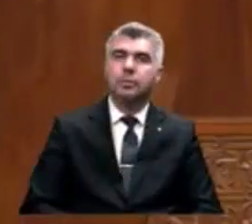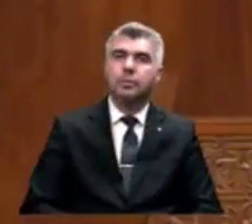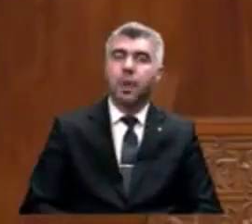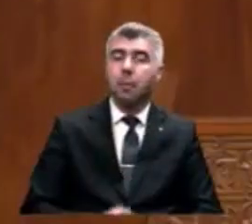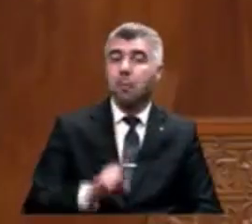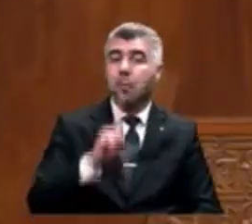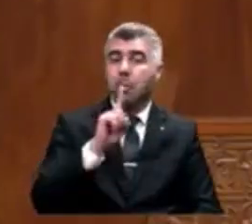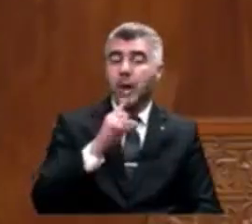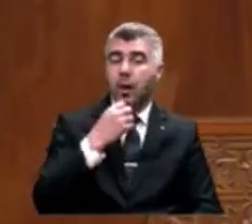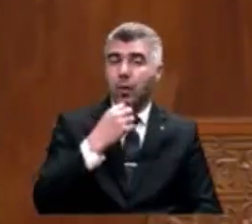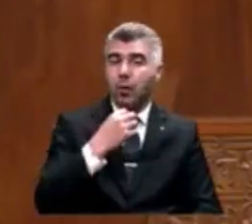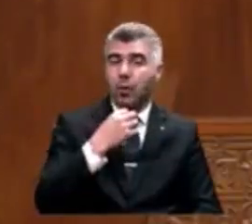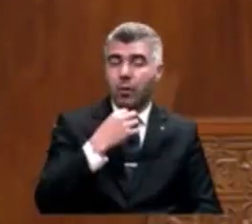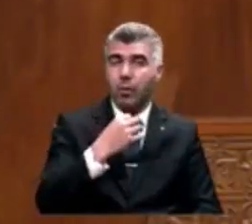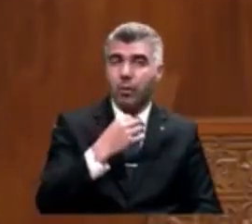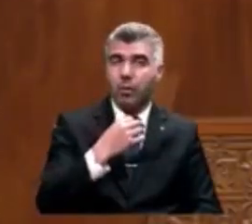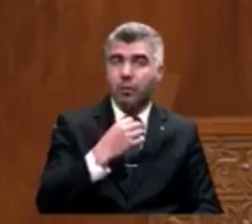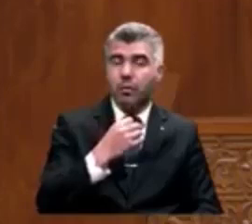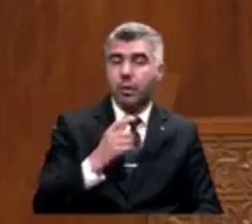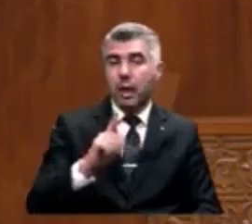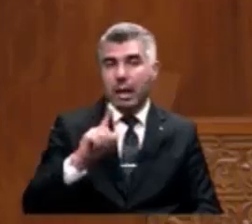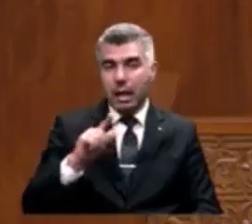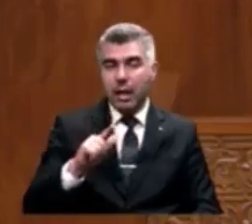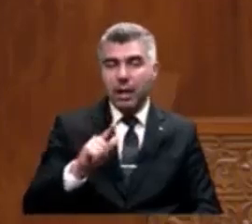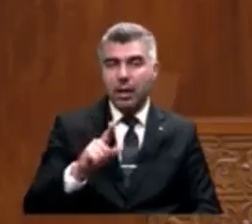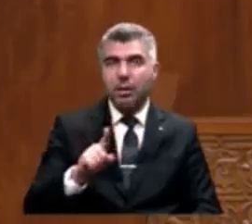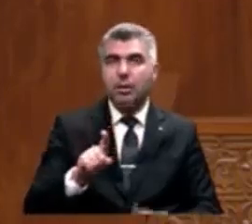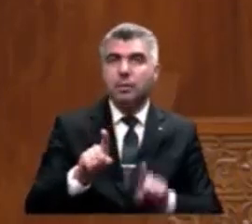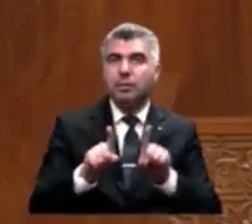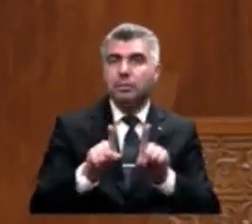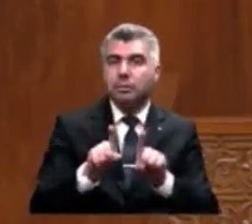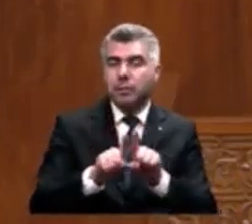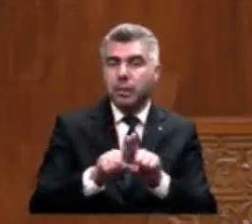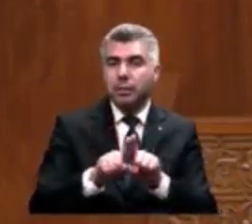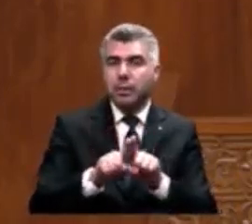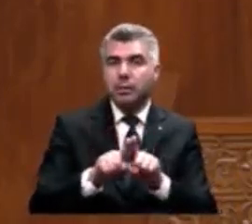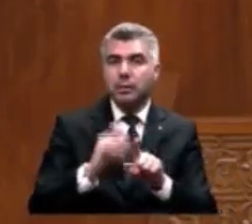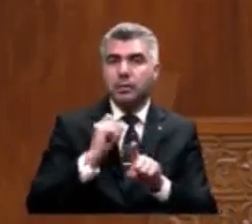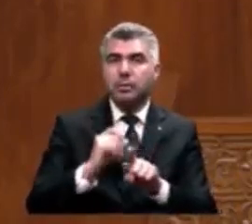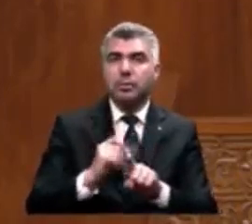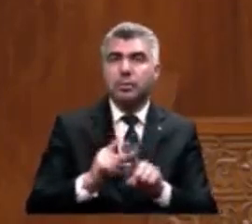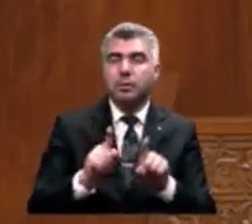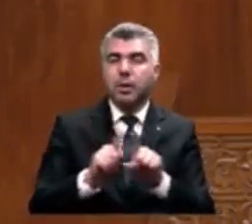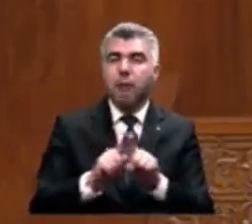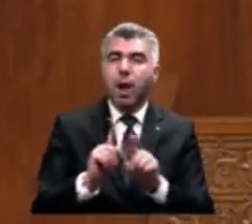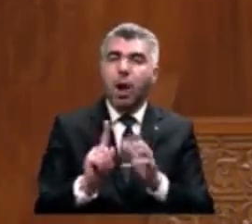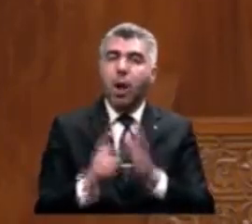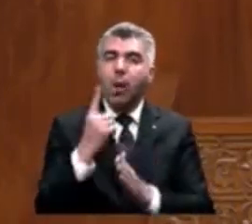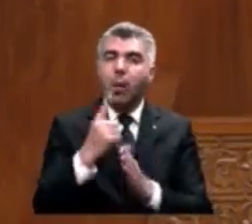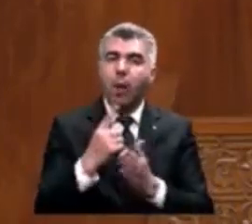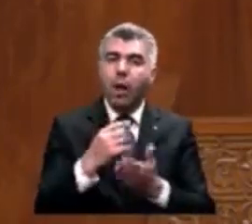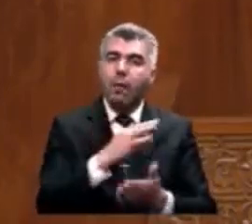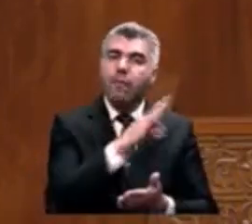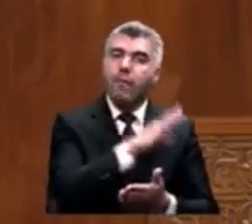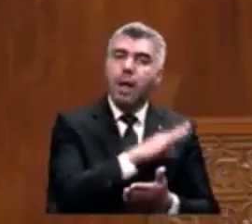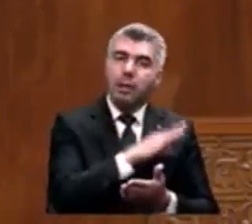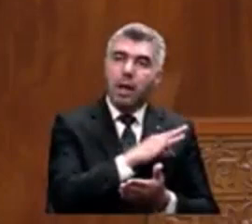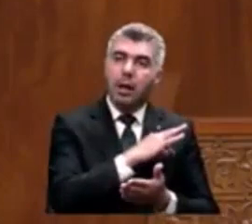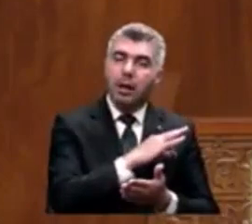ولكن في نفس الوقت خصنا نبقاو تكون مراعاه ديال المصلحه